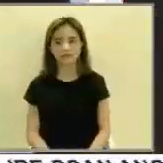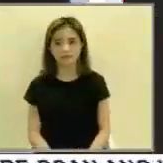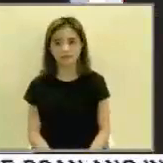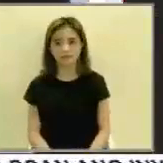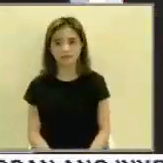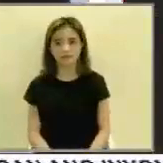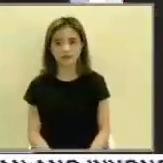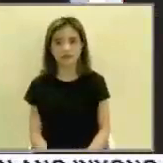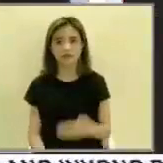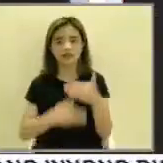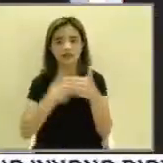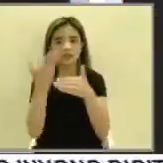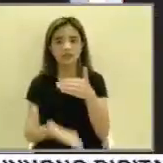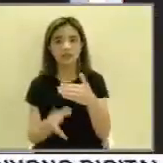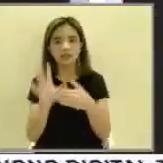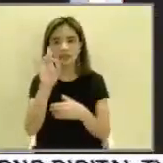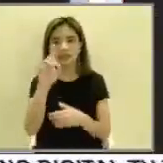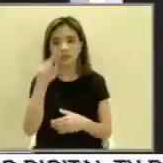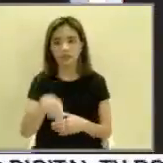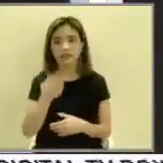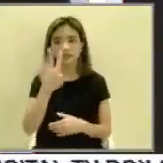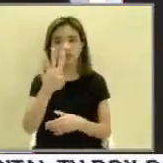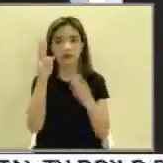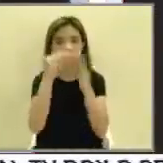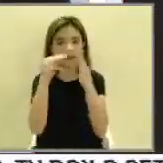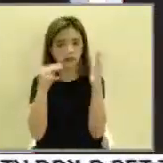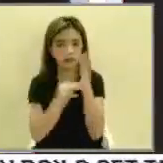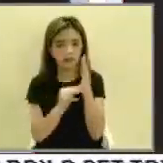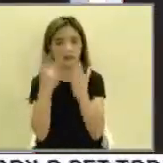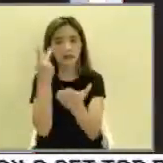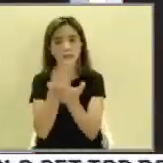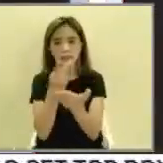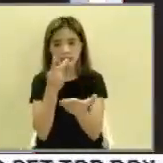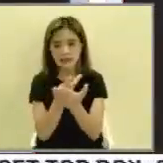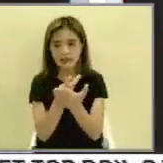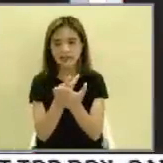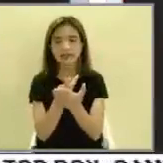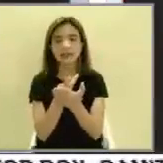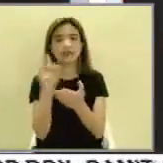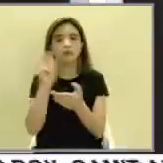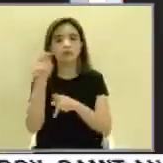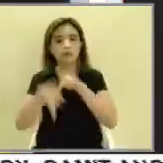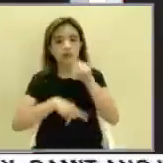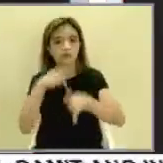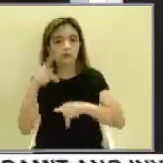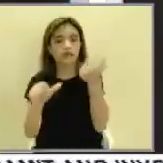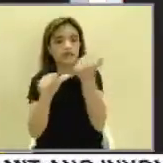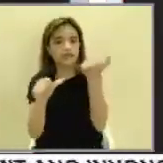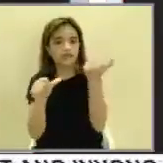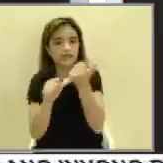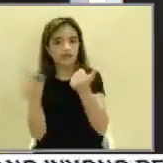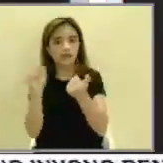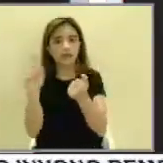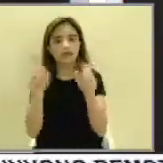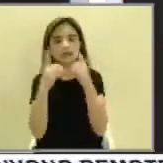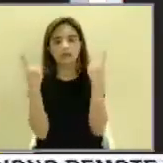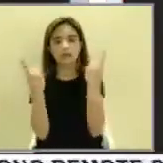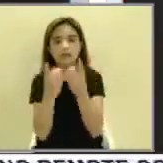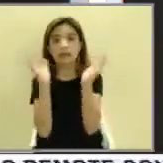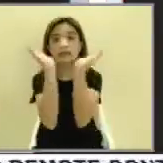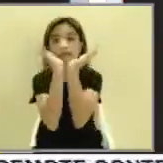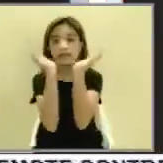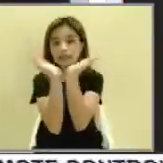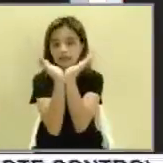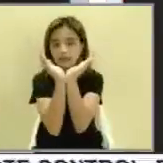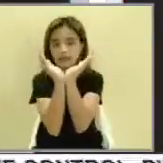Umaabot na sa 8.4 million pesos na halaga ang humanitarian assistance ang naipamahagi ng Department of Social Welfare and